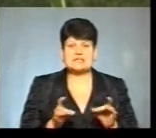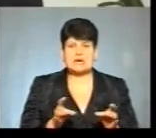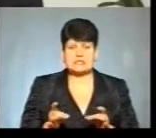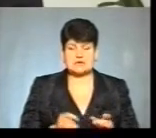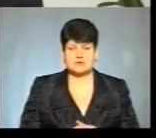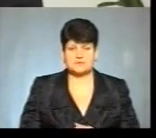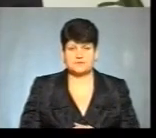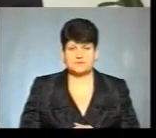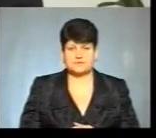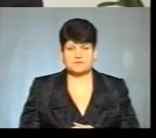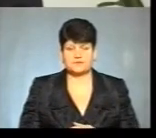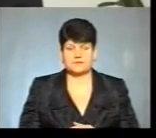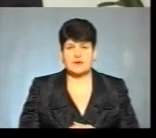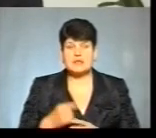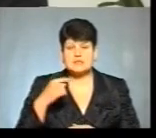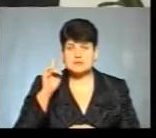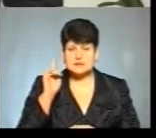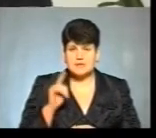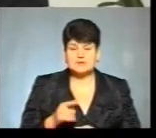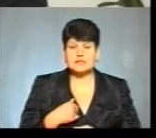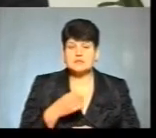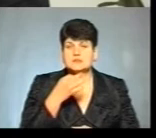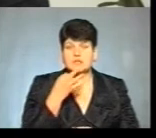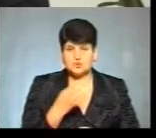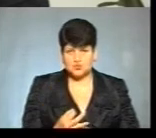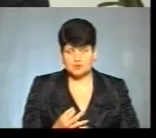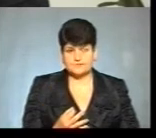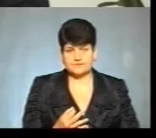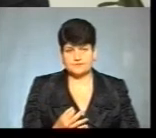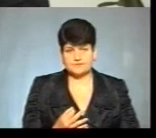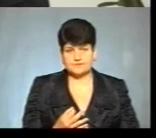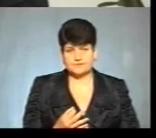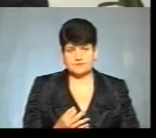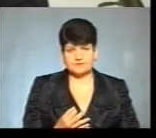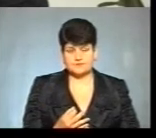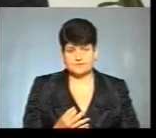децентралізацію. Ну, знаєте, я скажу, що